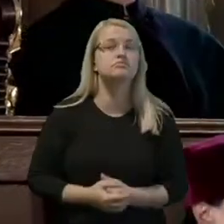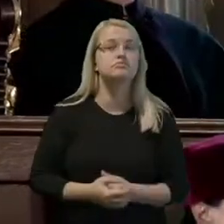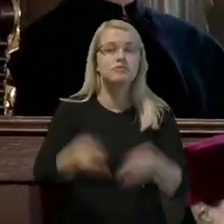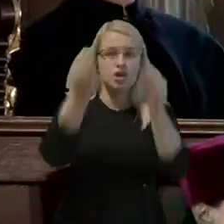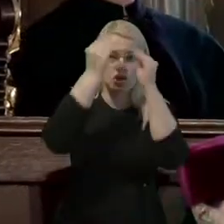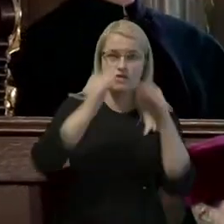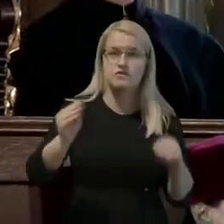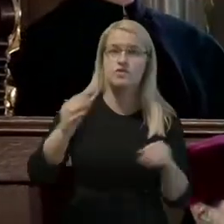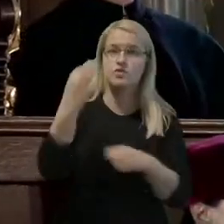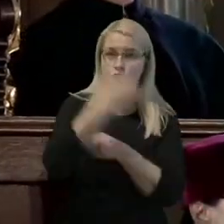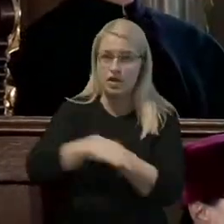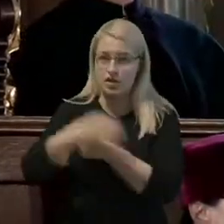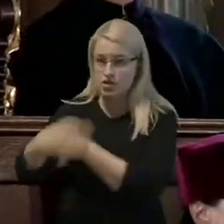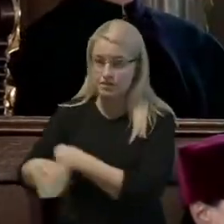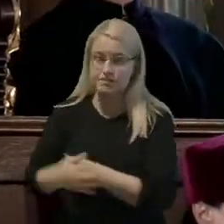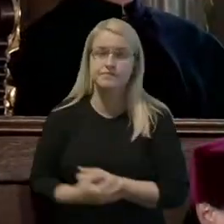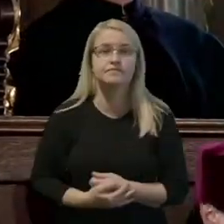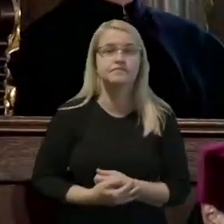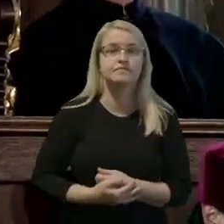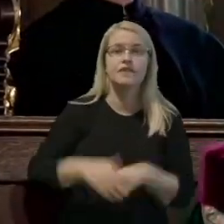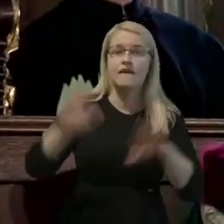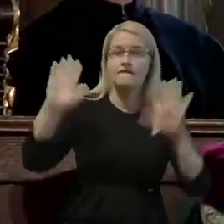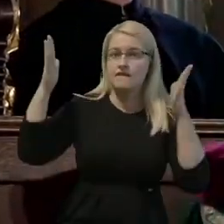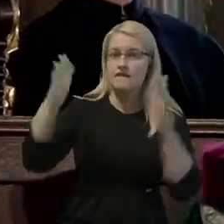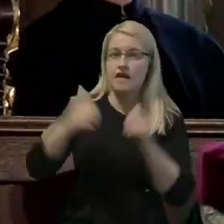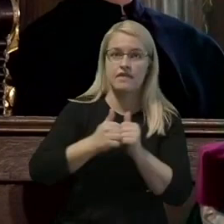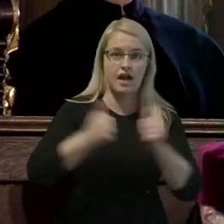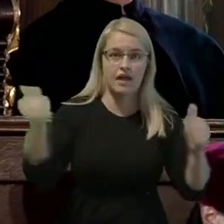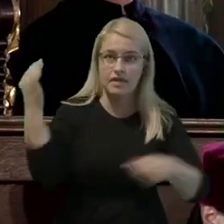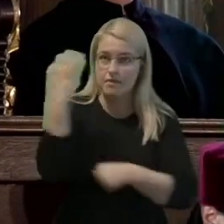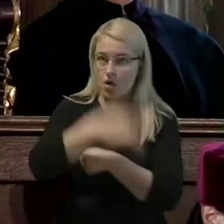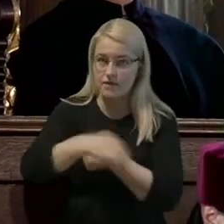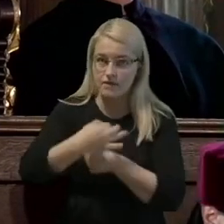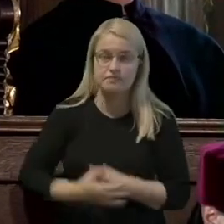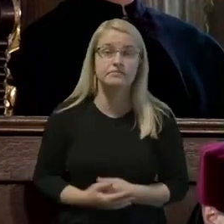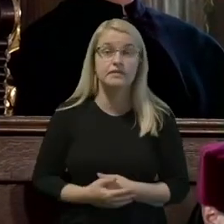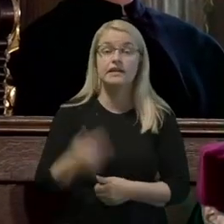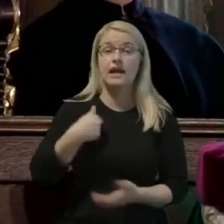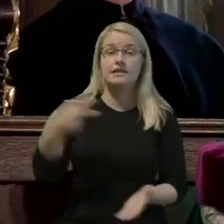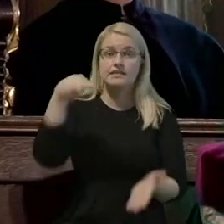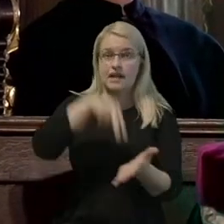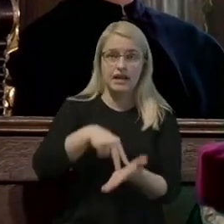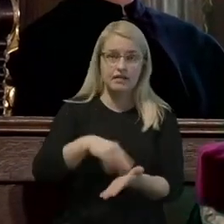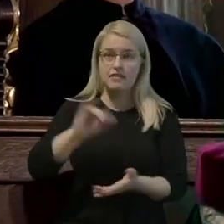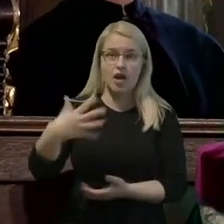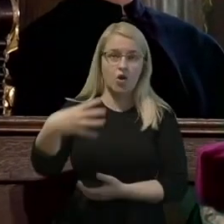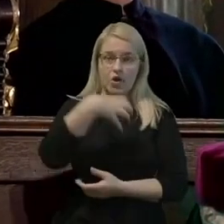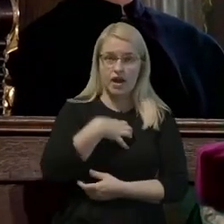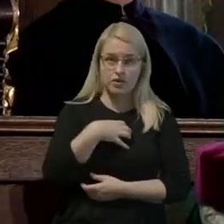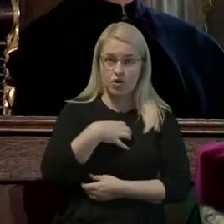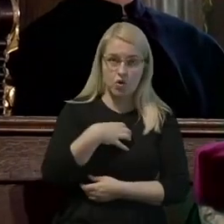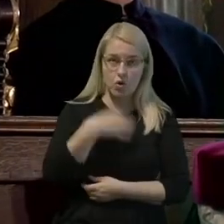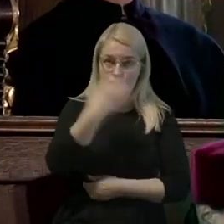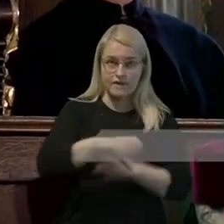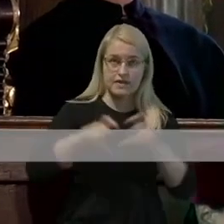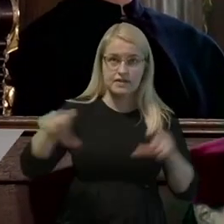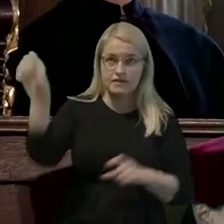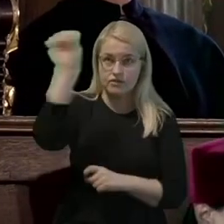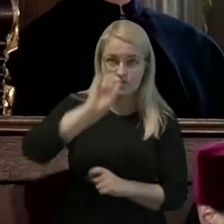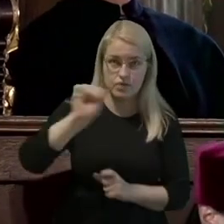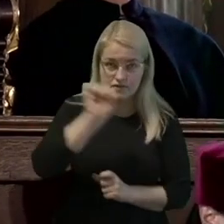studenci. Vivat Akademia. Stając przed wami jako rektor Uniwersytetu